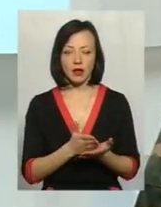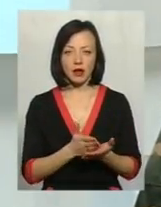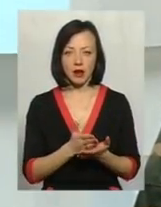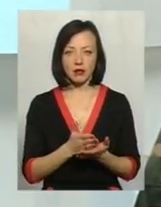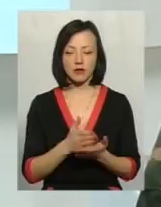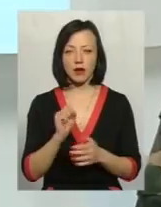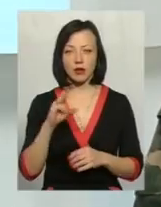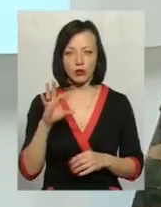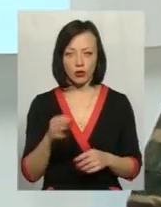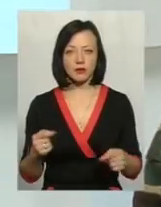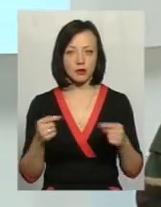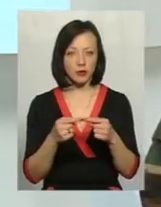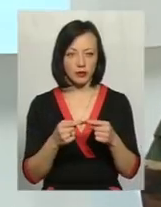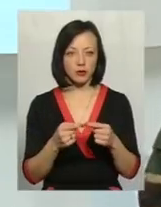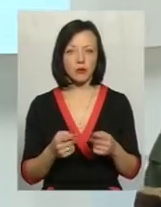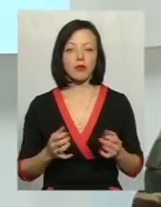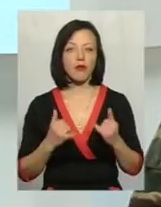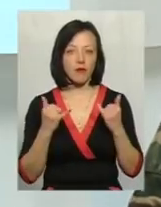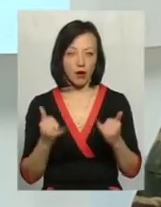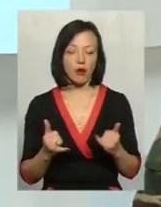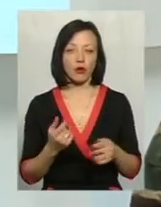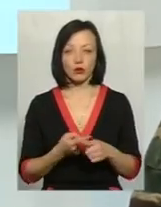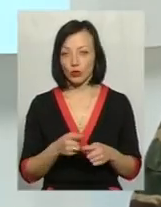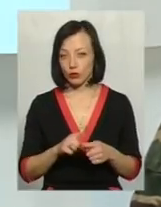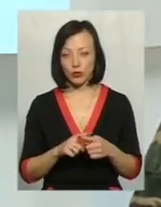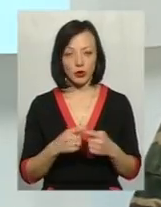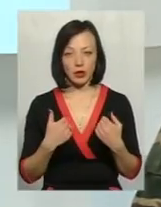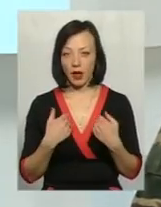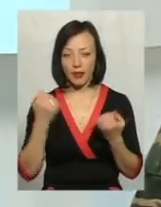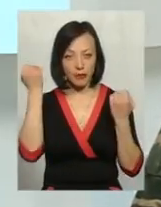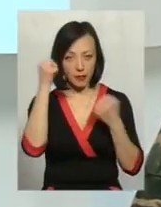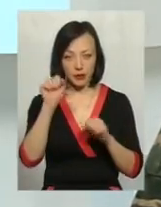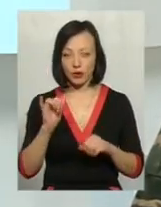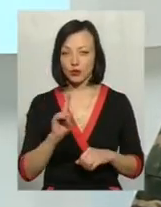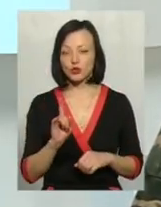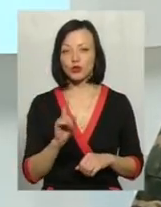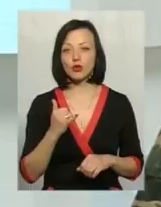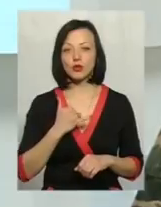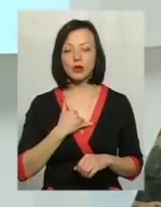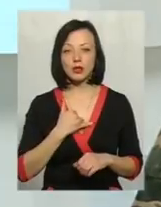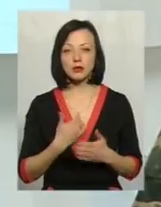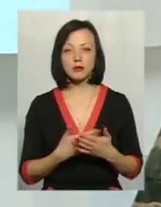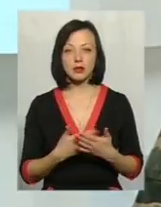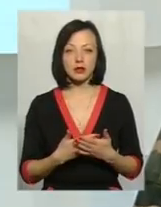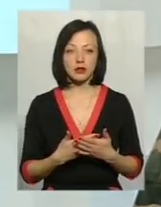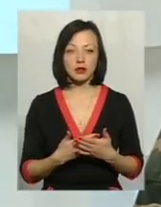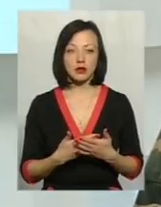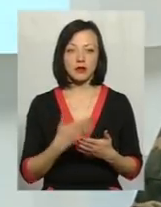АТО, це з відповідною належною повагою. І тому я не пам'ятаю, що в нас афганці